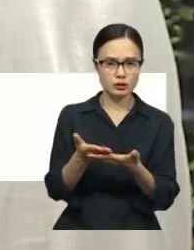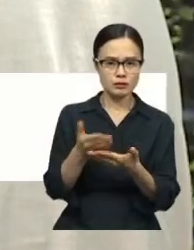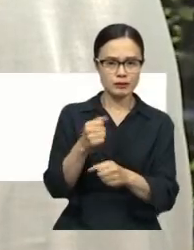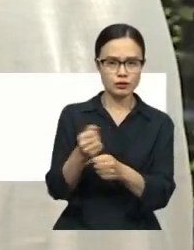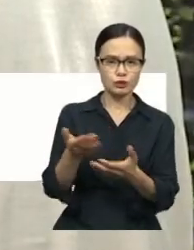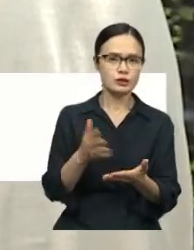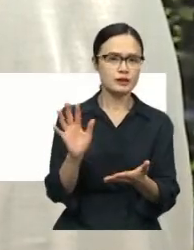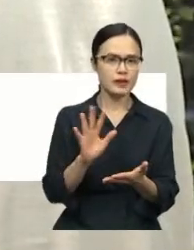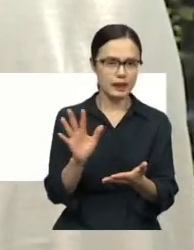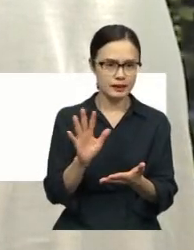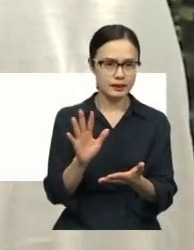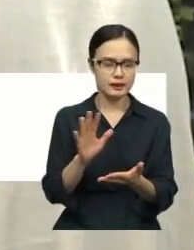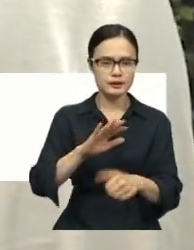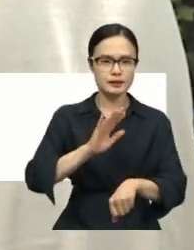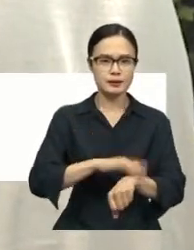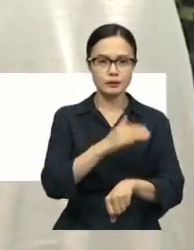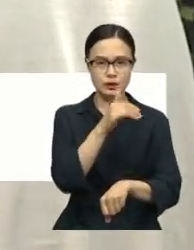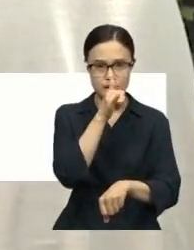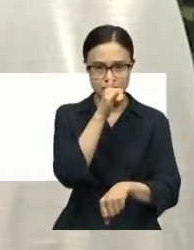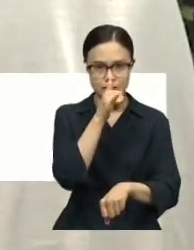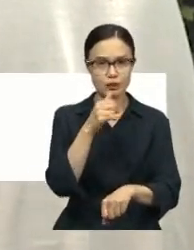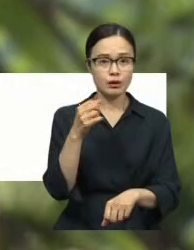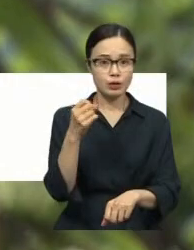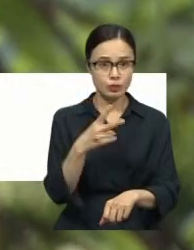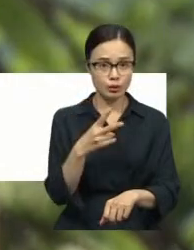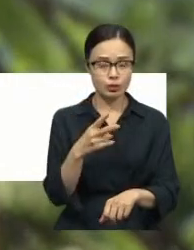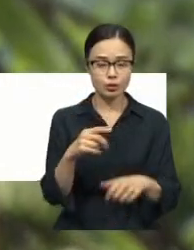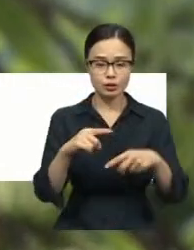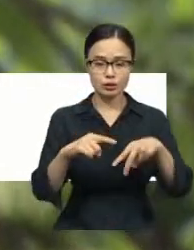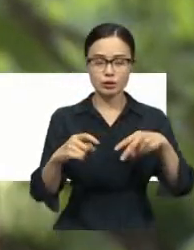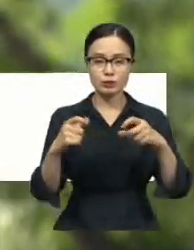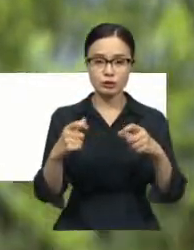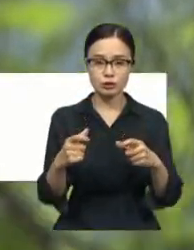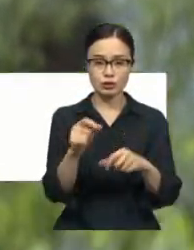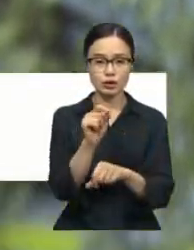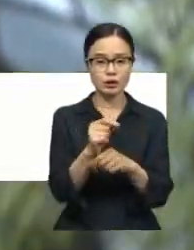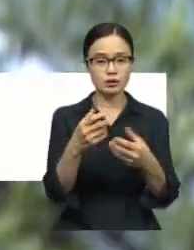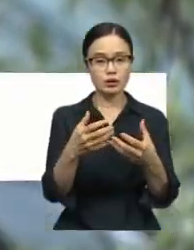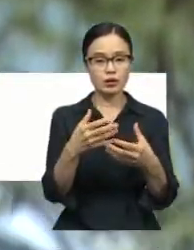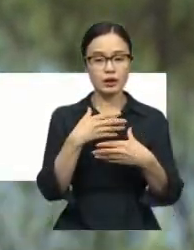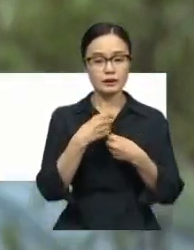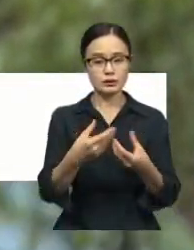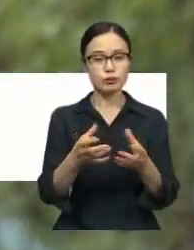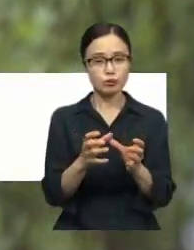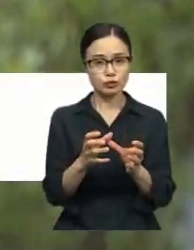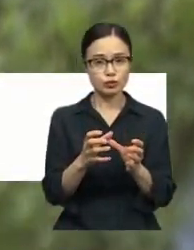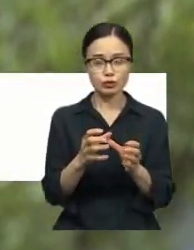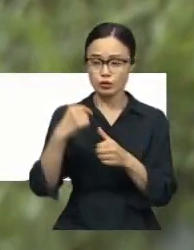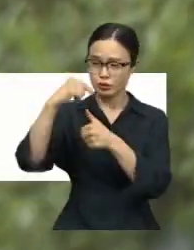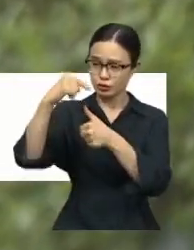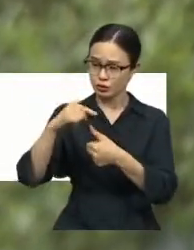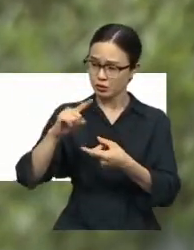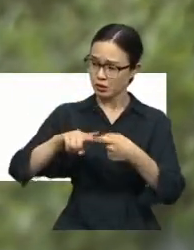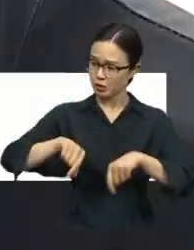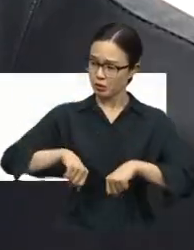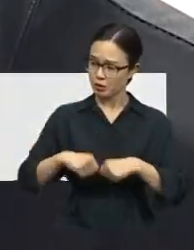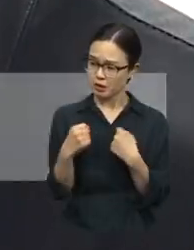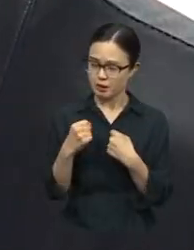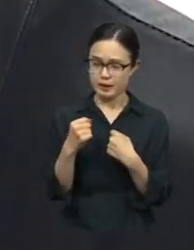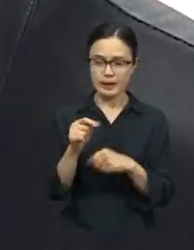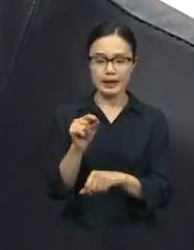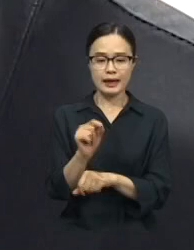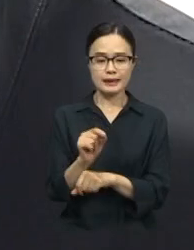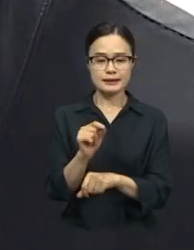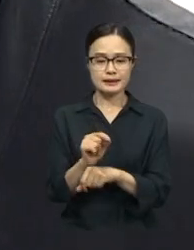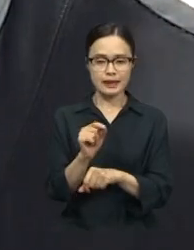폐지를 권고한 적이 없는데도 서대문구가 마치 행안부 지침으로 간사제를 폐지했다고 말하는 것은